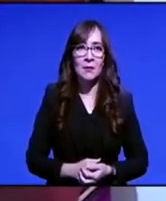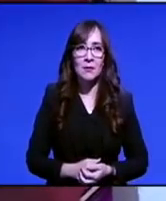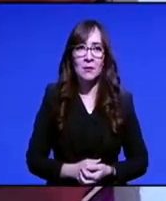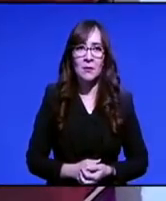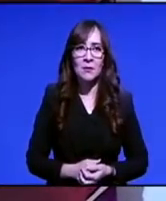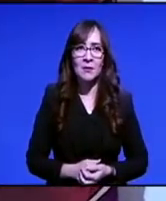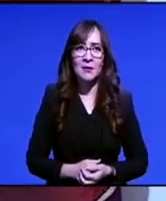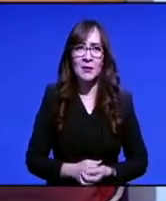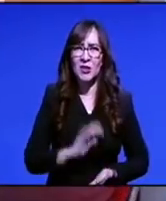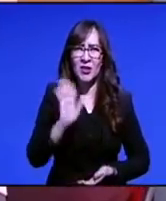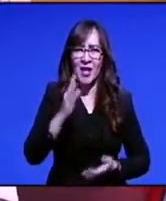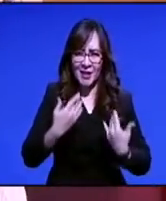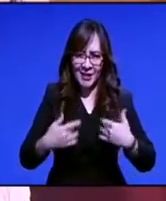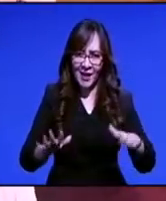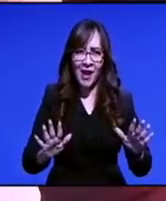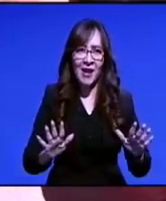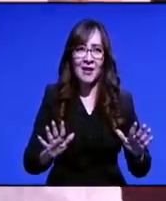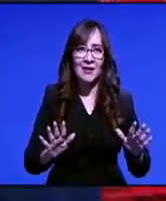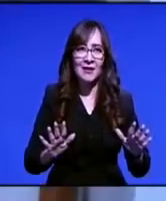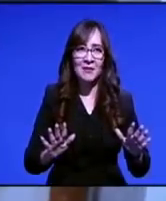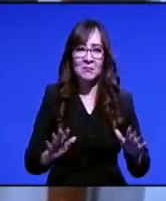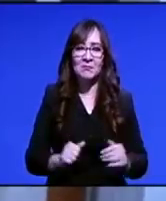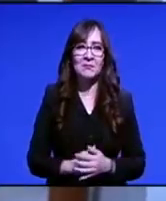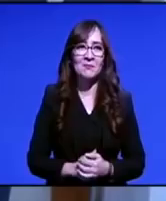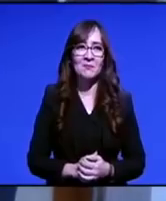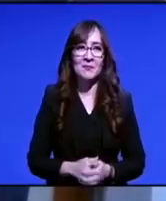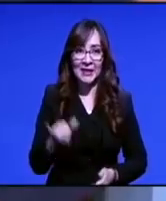ada yang hilang. Nggak lah, nggak mungkin hilang. Ini kan kita per kantong.